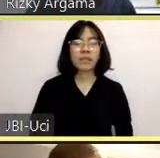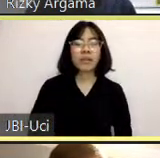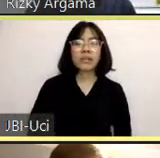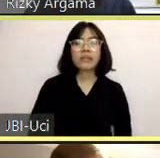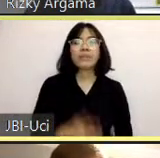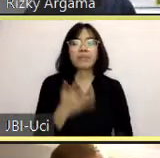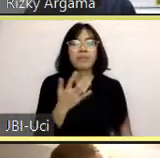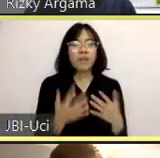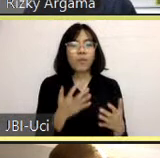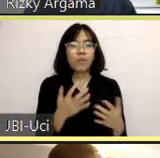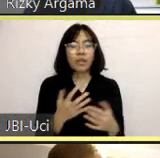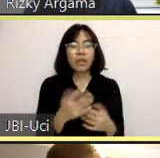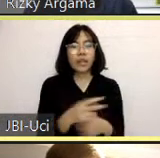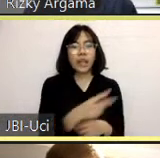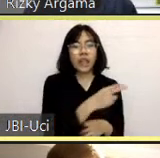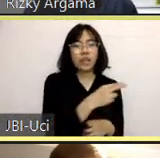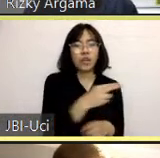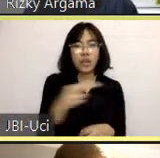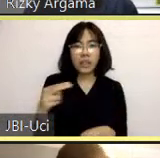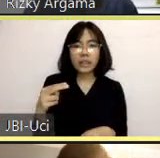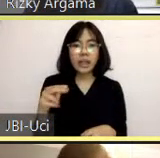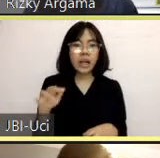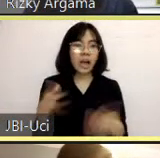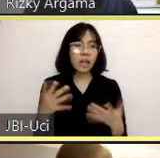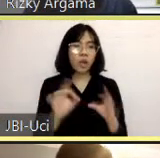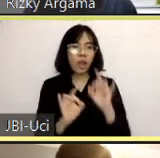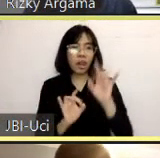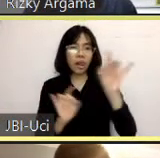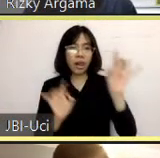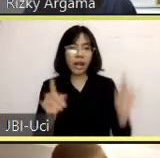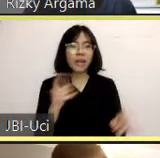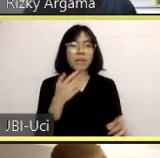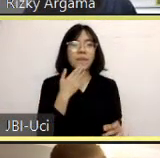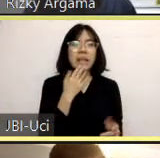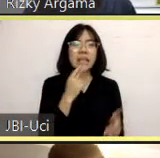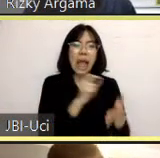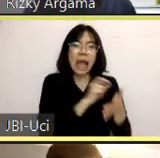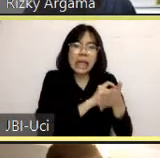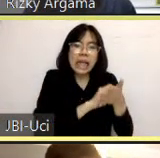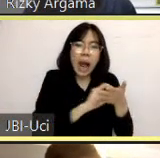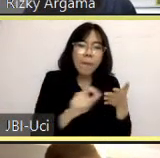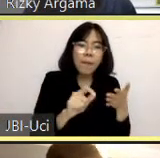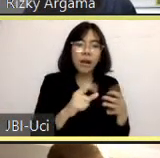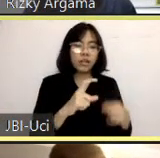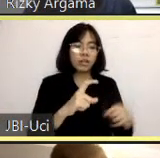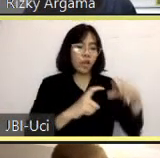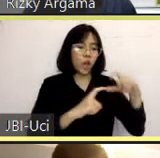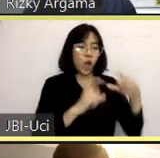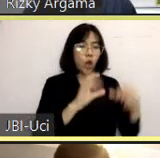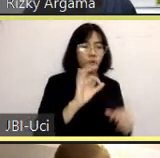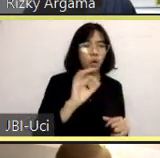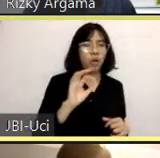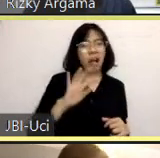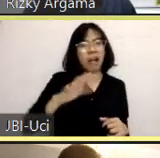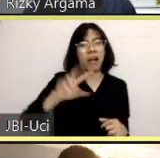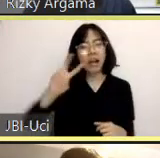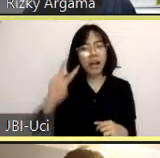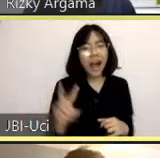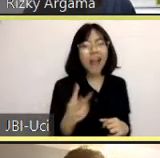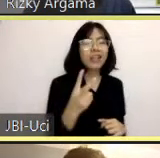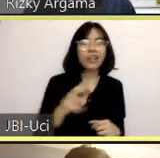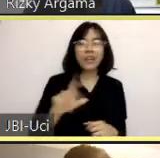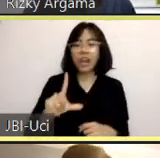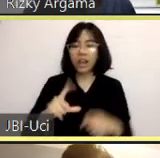soal keberagaman nama dan saling bergantian CSO, kemudian LSM,